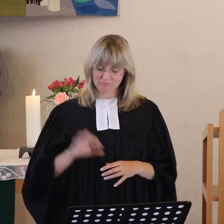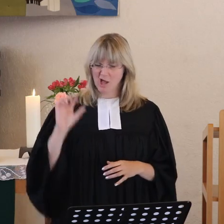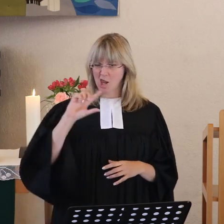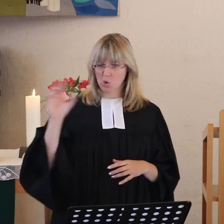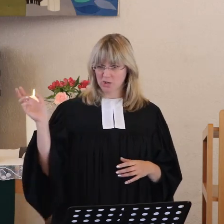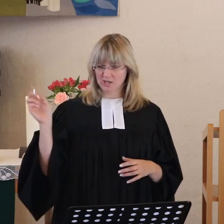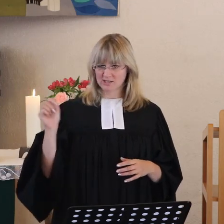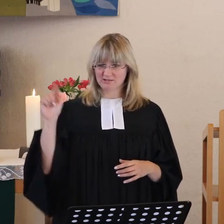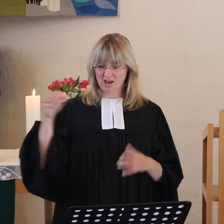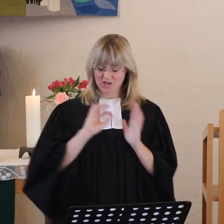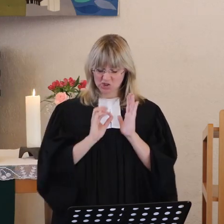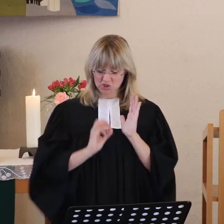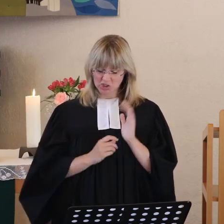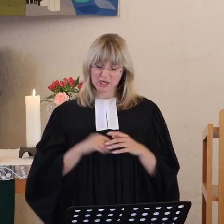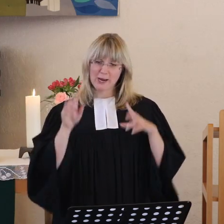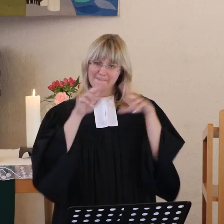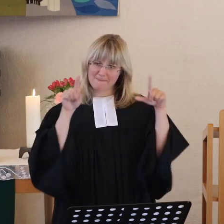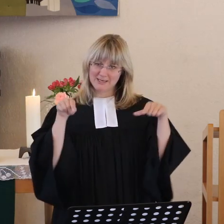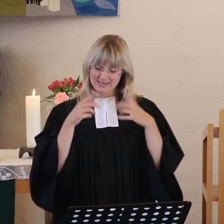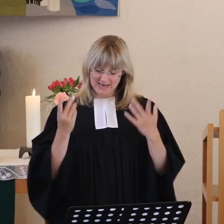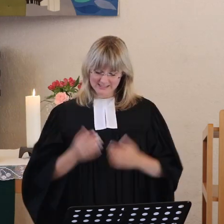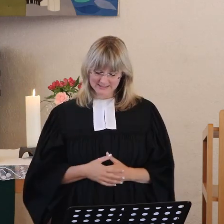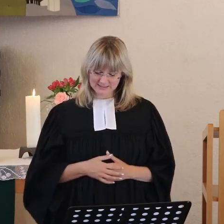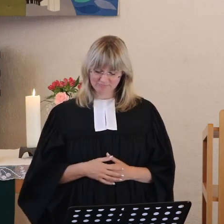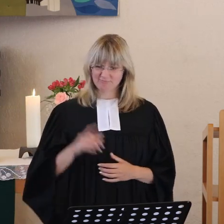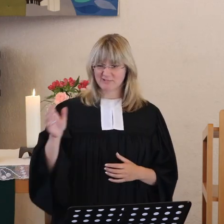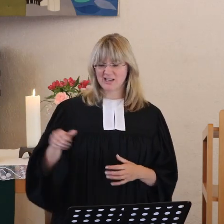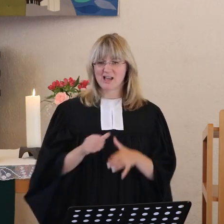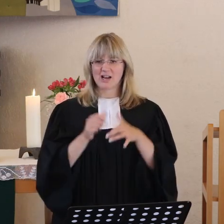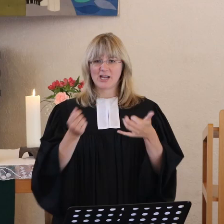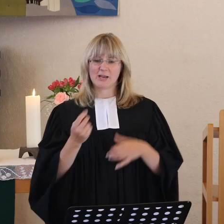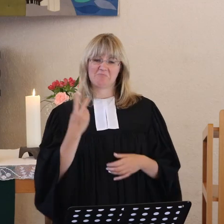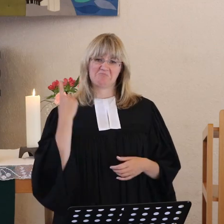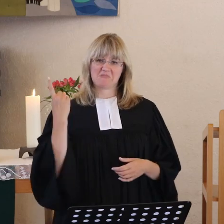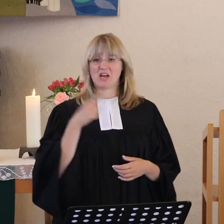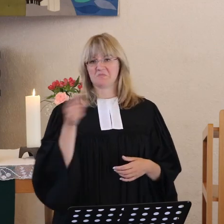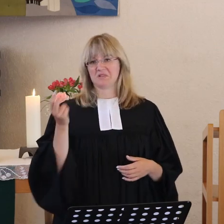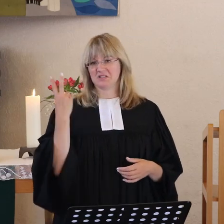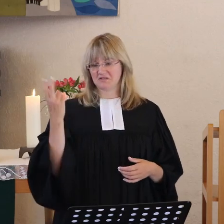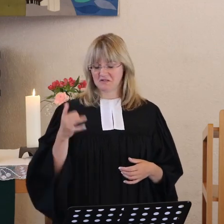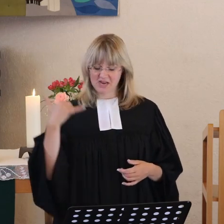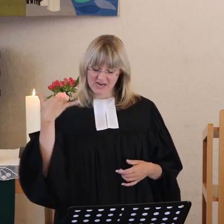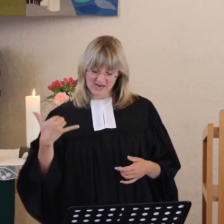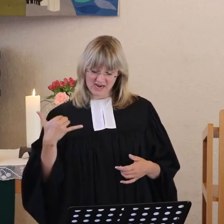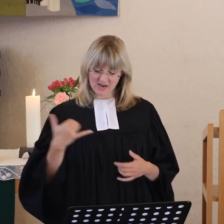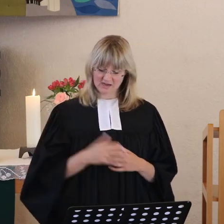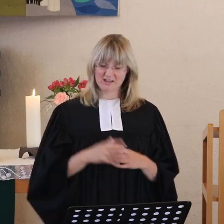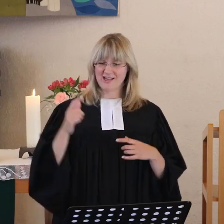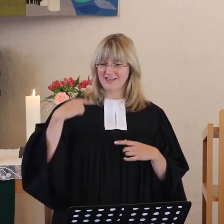Lukas, der diese Zeilen und die ganze Apostelgeschichte geschrieben hat, lebte bereits ein bis